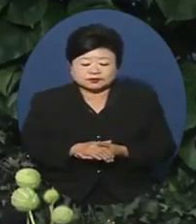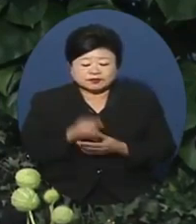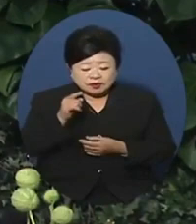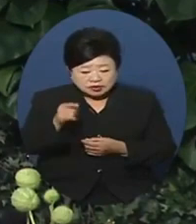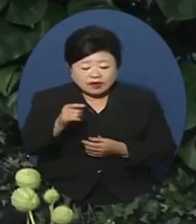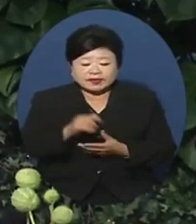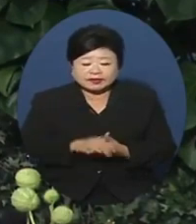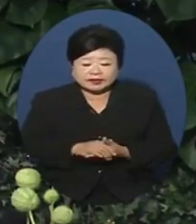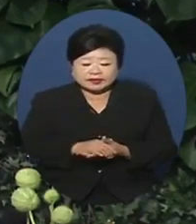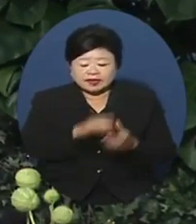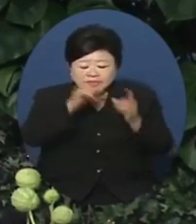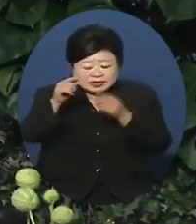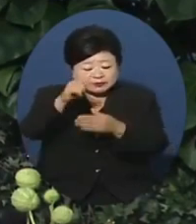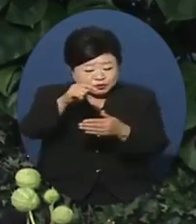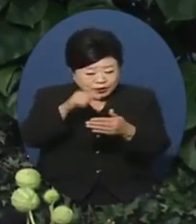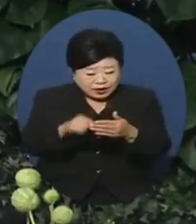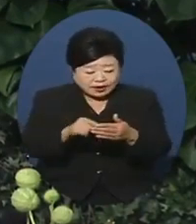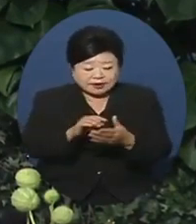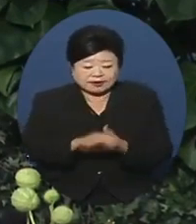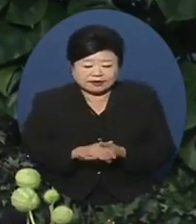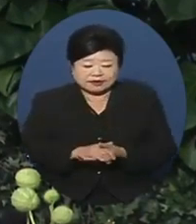그런 생활의